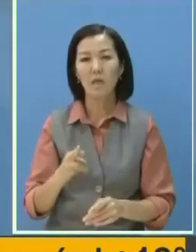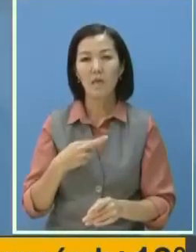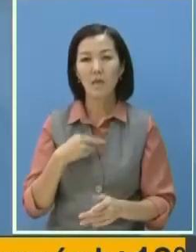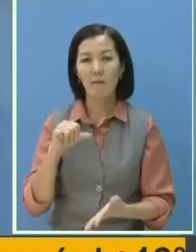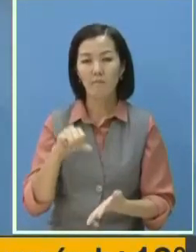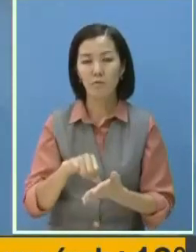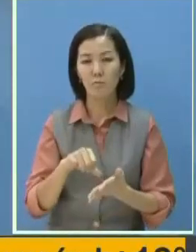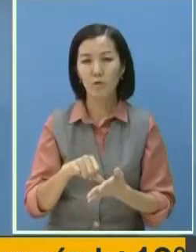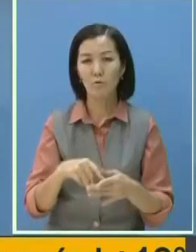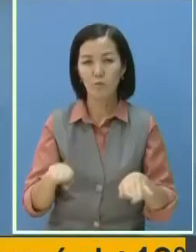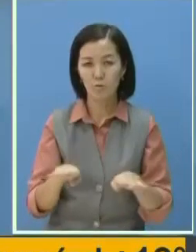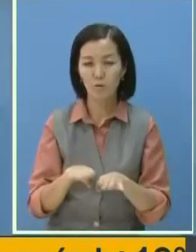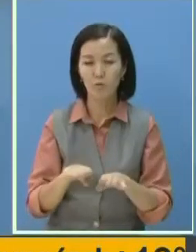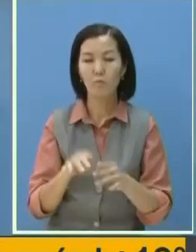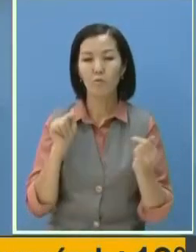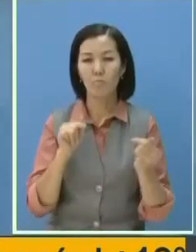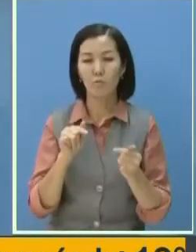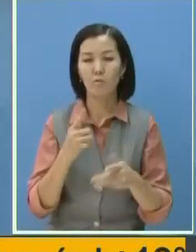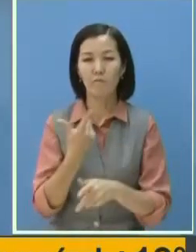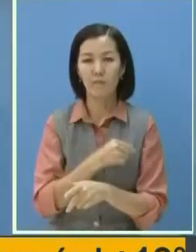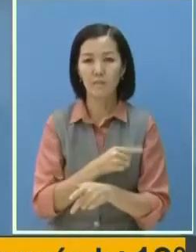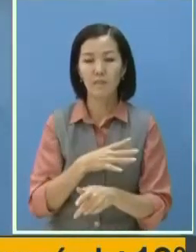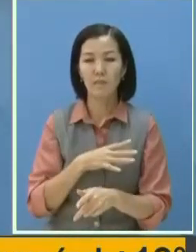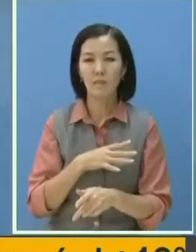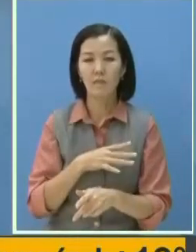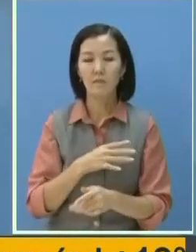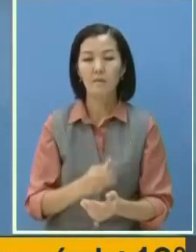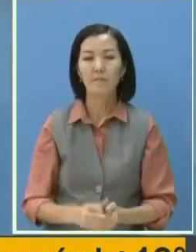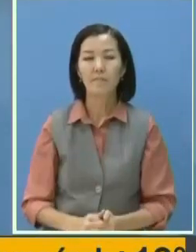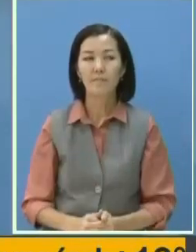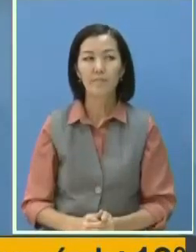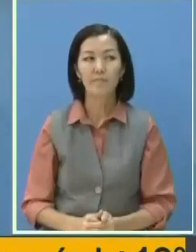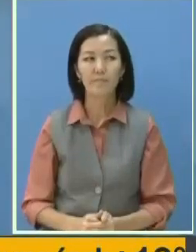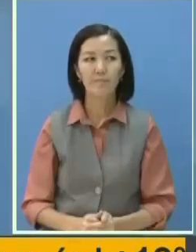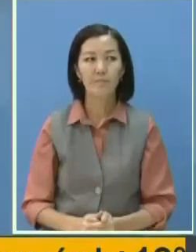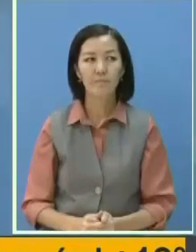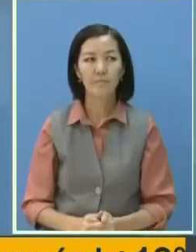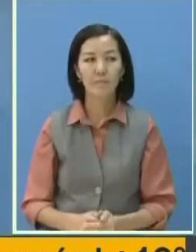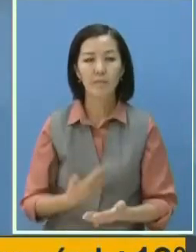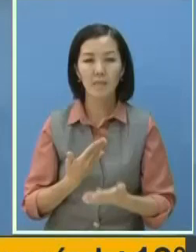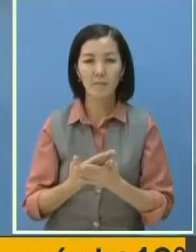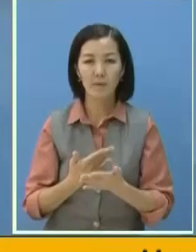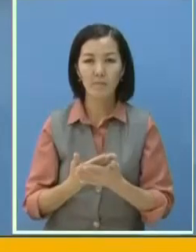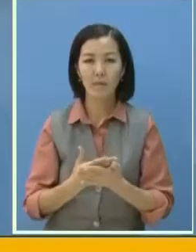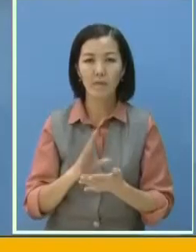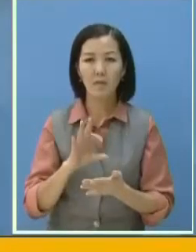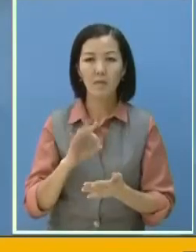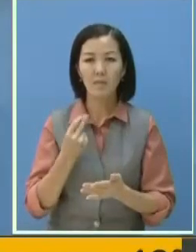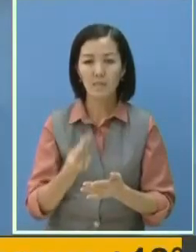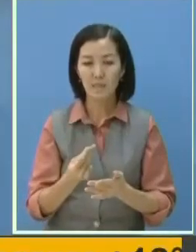на роли тех, кто против вакцины. И еще аргумент для того, чтобы не вакцинироваться, опять же таки, из социальных сетей.